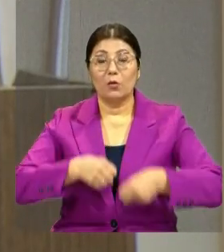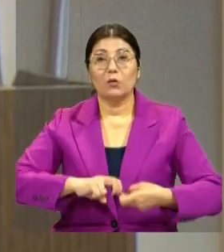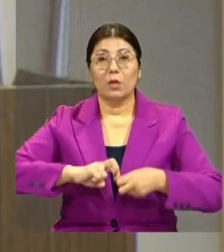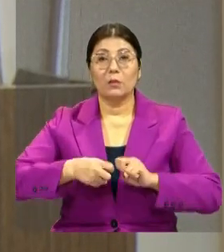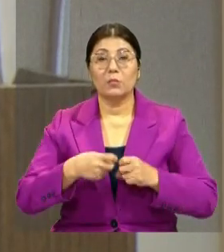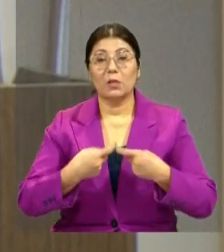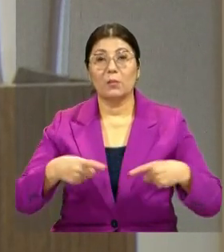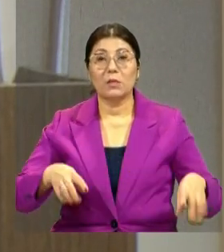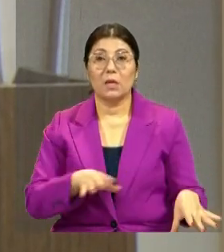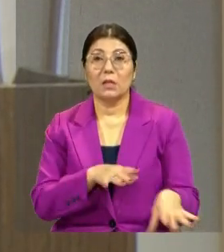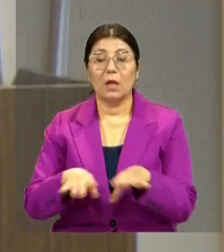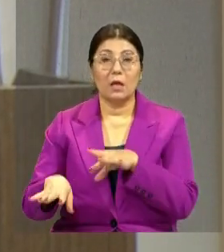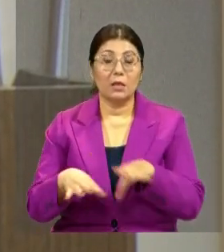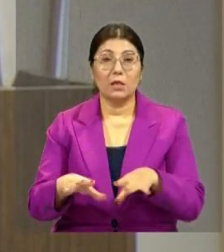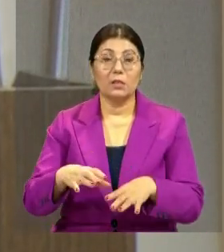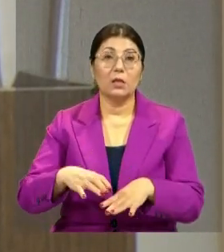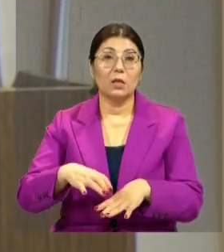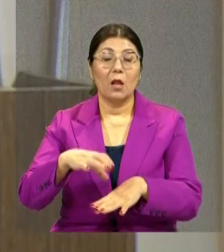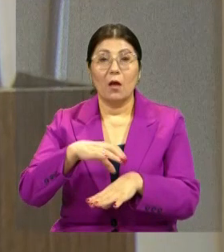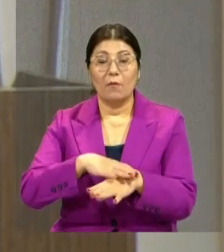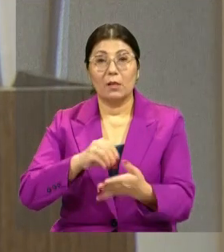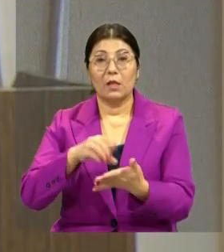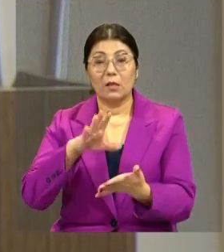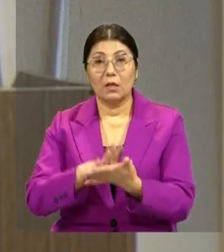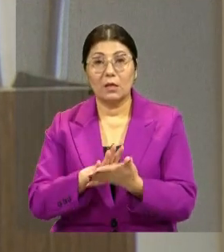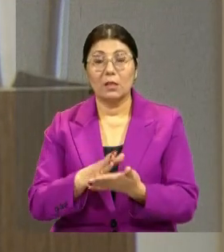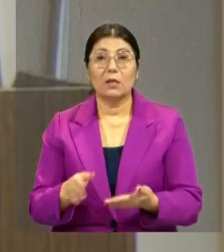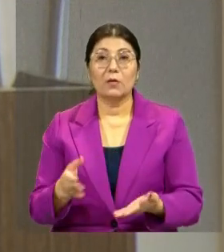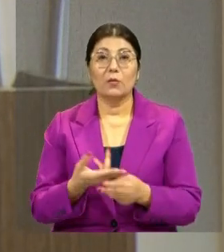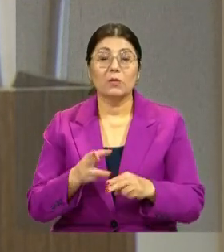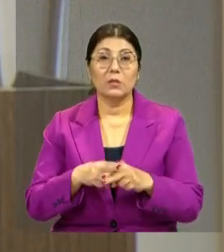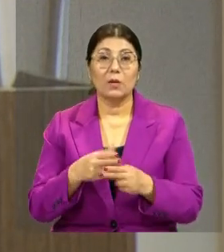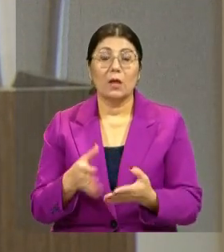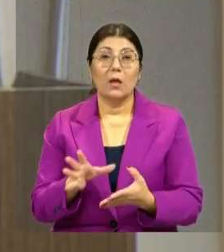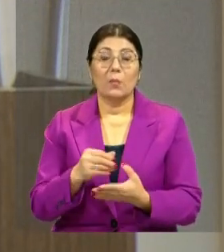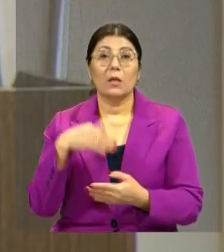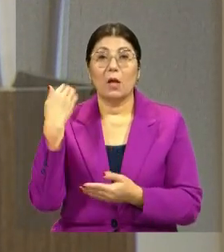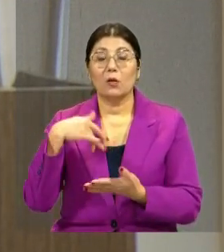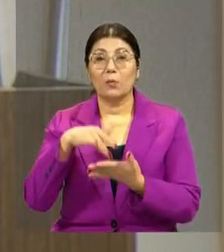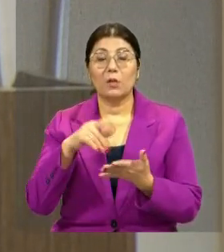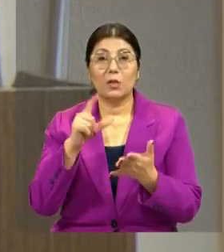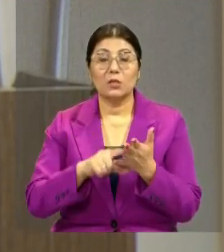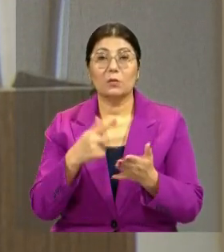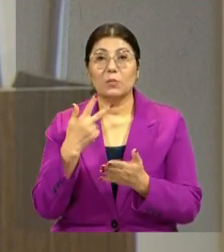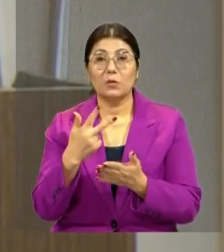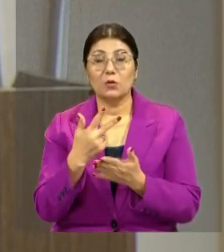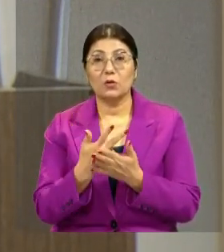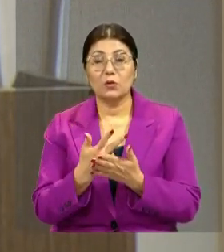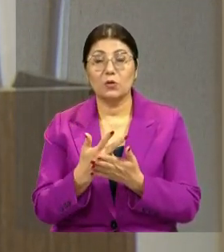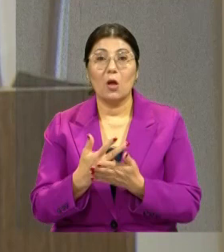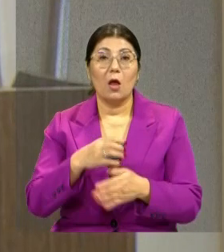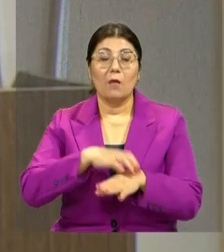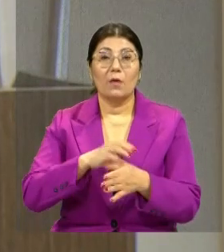қазіргі таңда күрделі мәселенің бірі болып отыр. Нағыз қылмыстарға тоқтау дейтін болсақ, бұл Ақтөбе қаласында 73 қылмыс жасалып